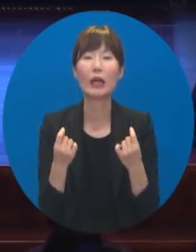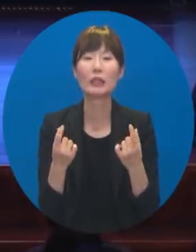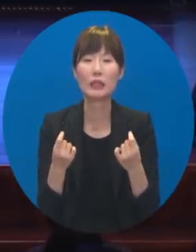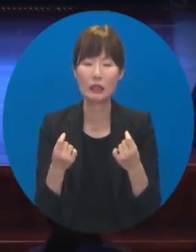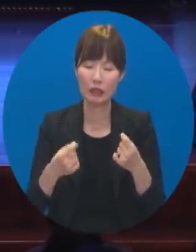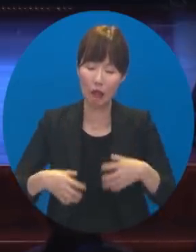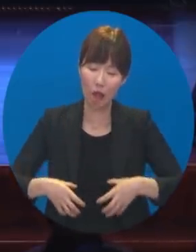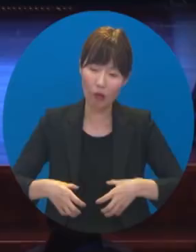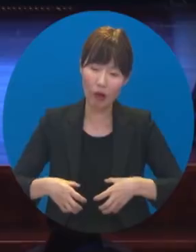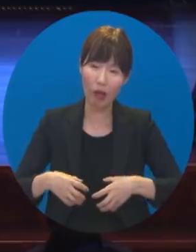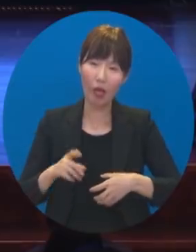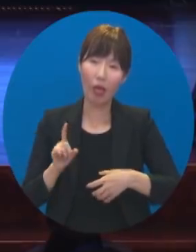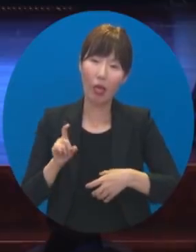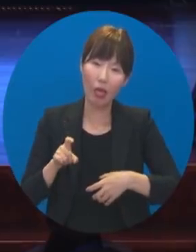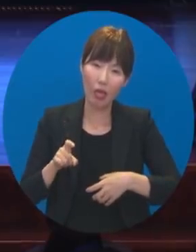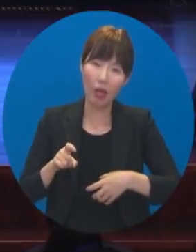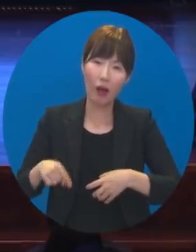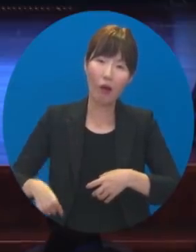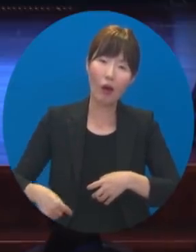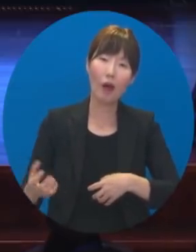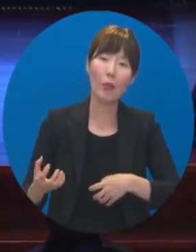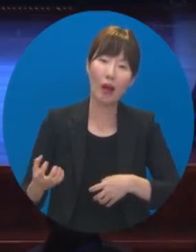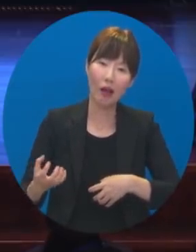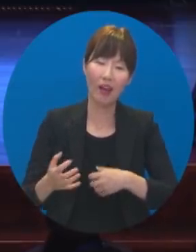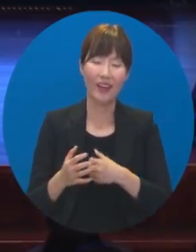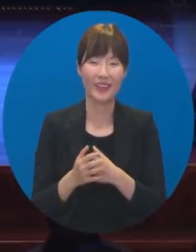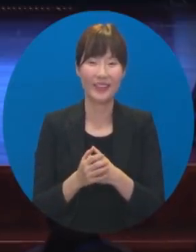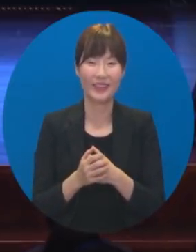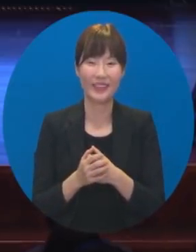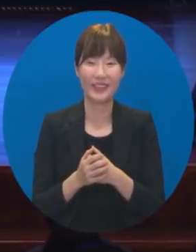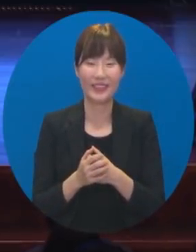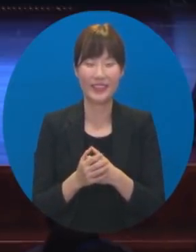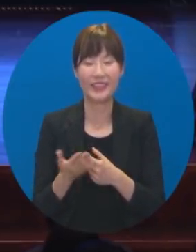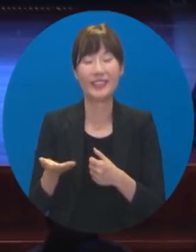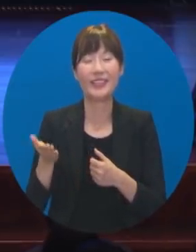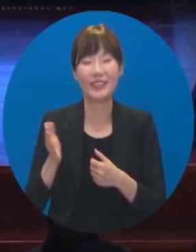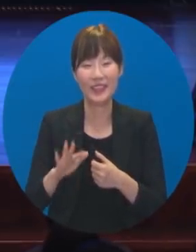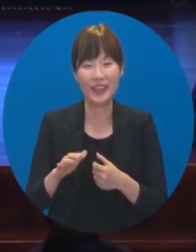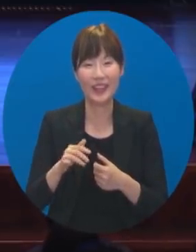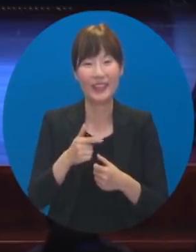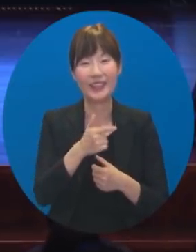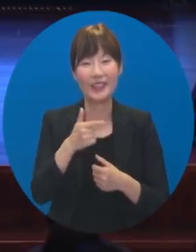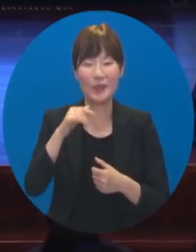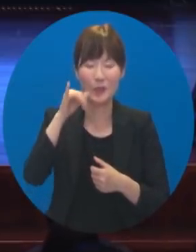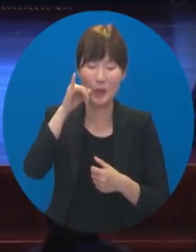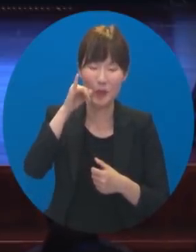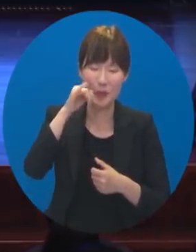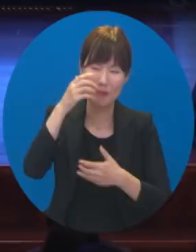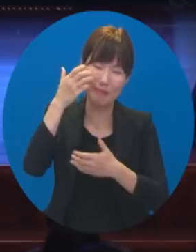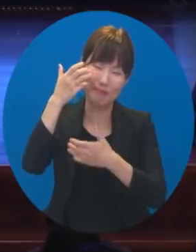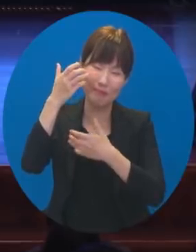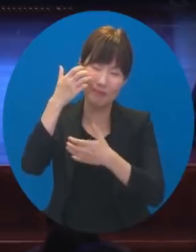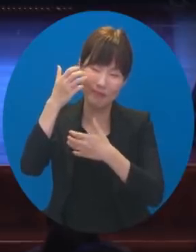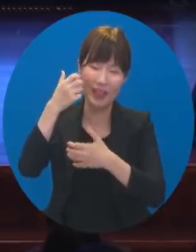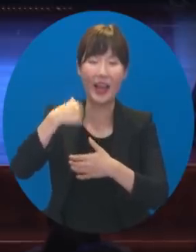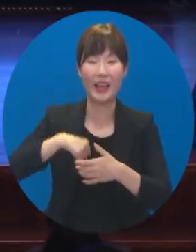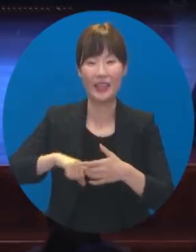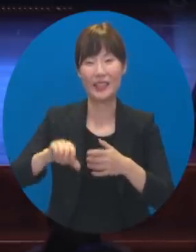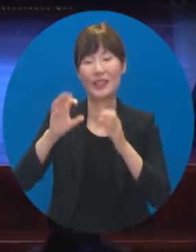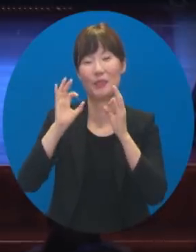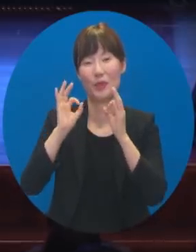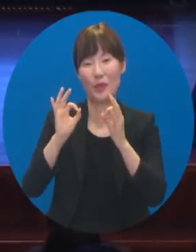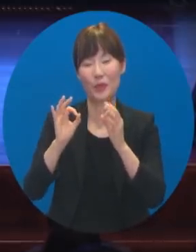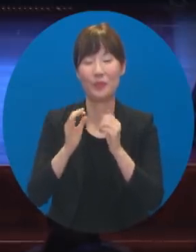아파가지고 그러면서도 가면라이더를 그렇게 좋아하고. 그래서 뭐 저는 그렇습니다. 그 어쩔 때는